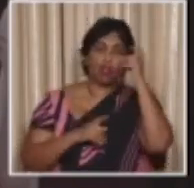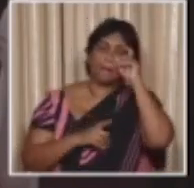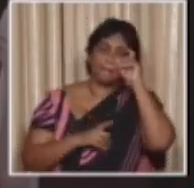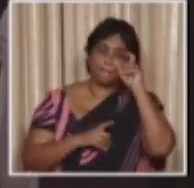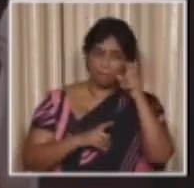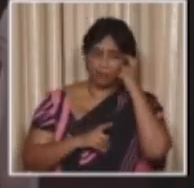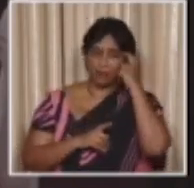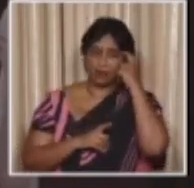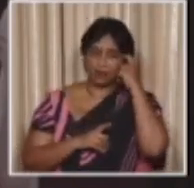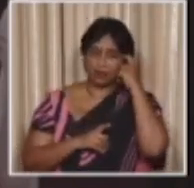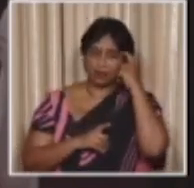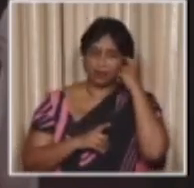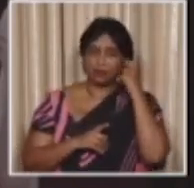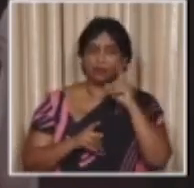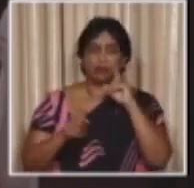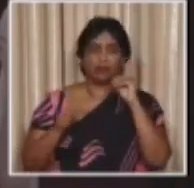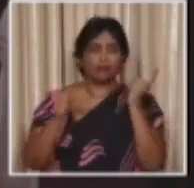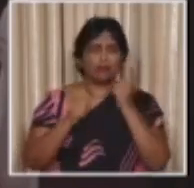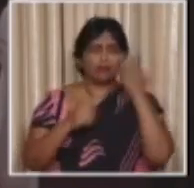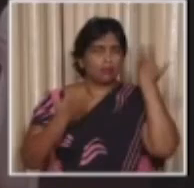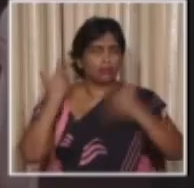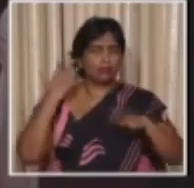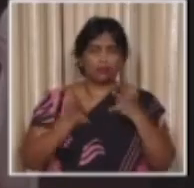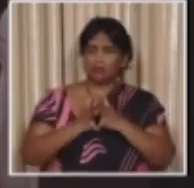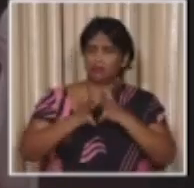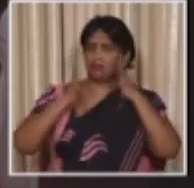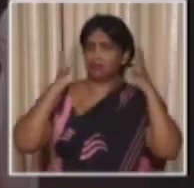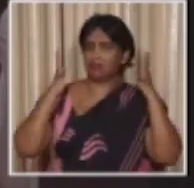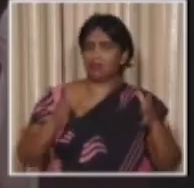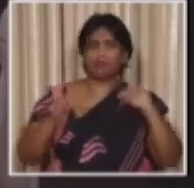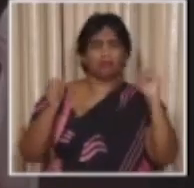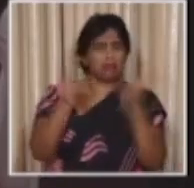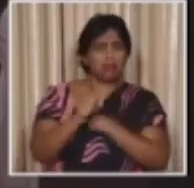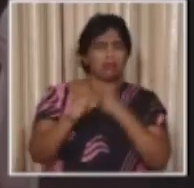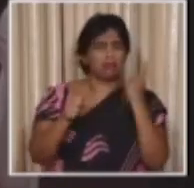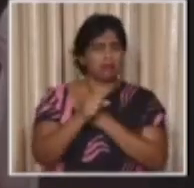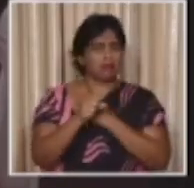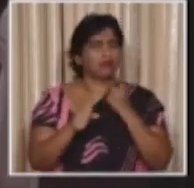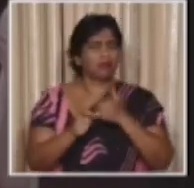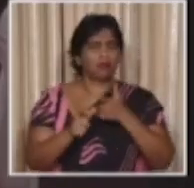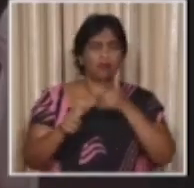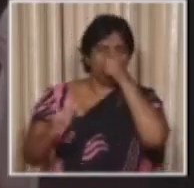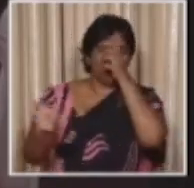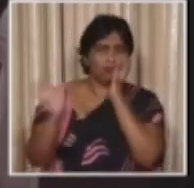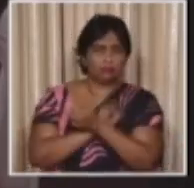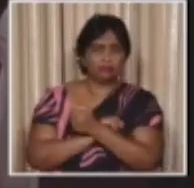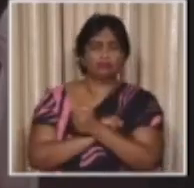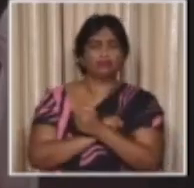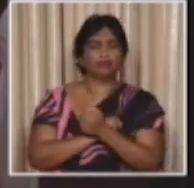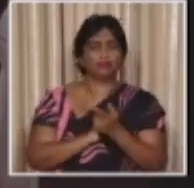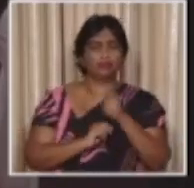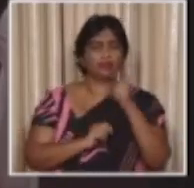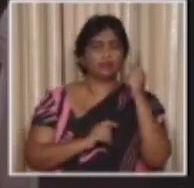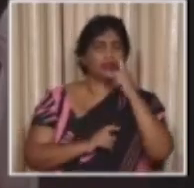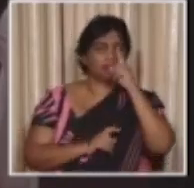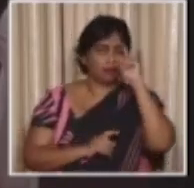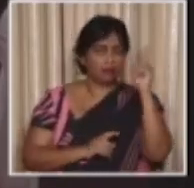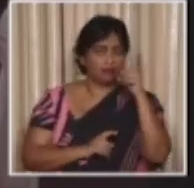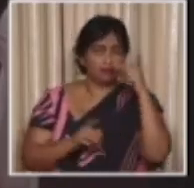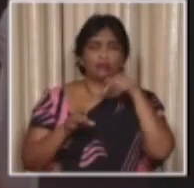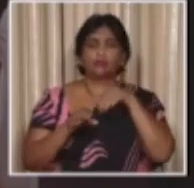බලන්න මරණ විශාල ප්‍රමාණයක් සිද්ධ වෙනවා මිනිමරු මංකොල්ල කෑම මත්ද්‍රව්‍ය